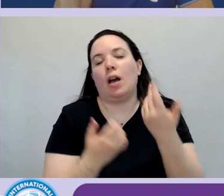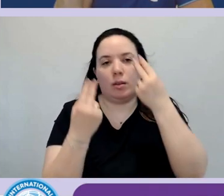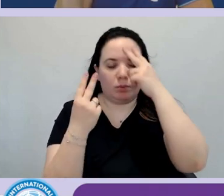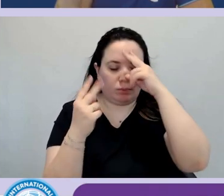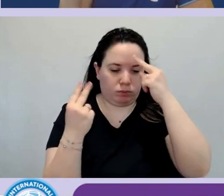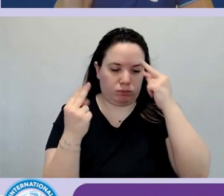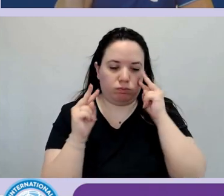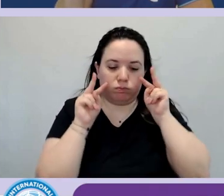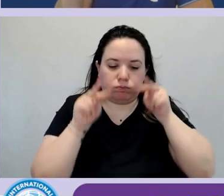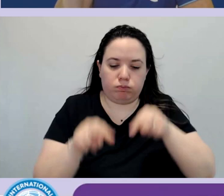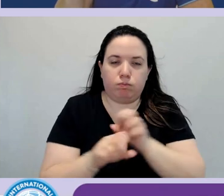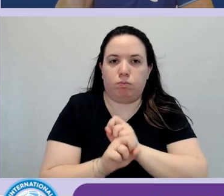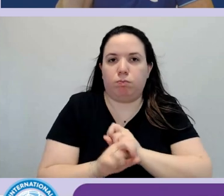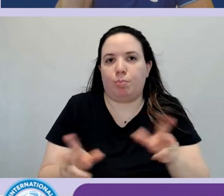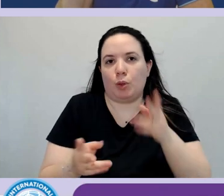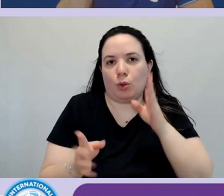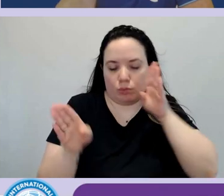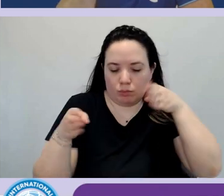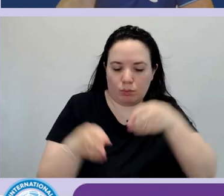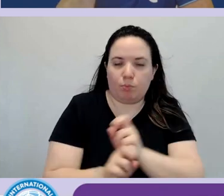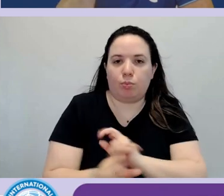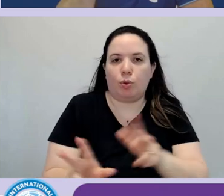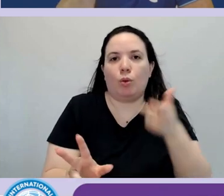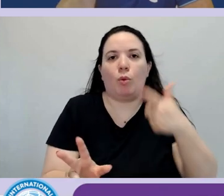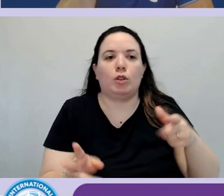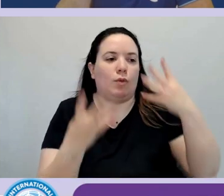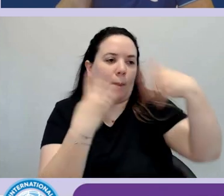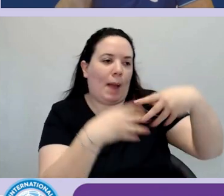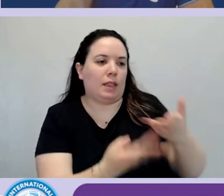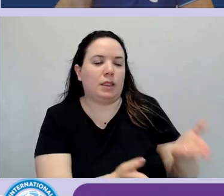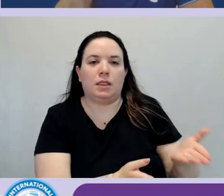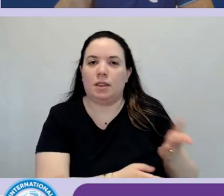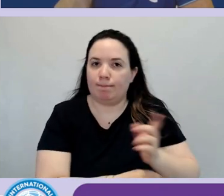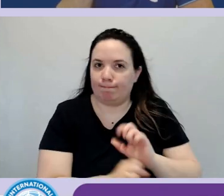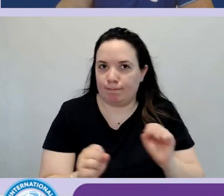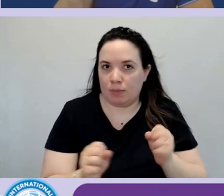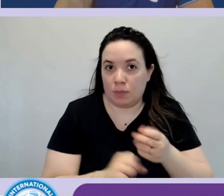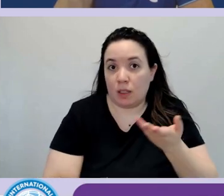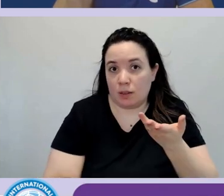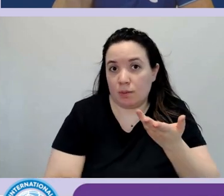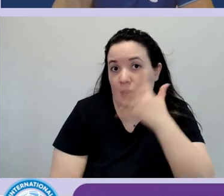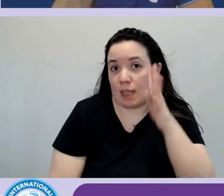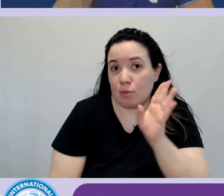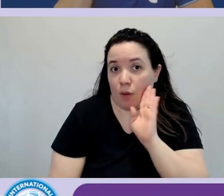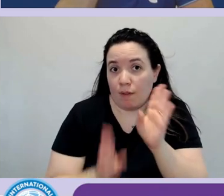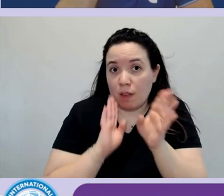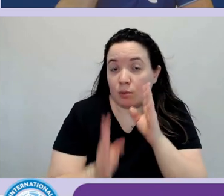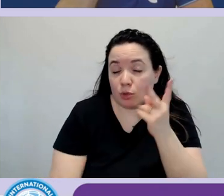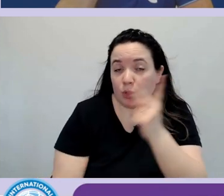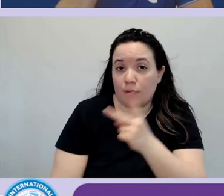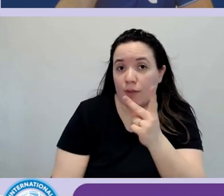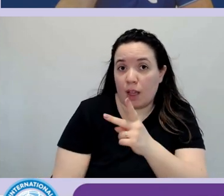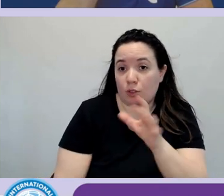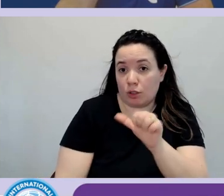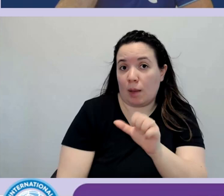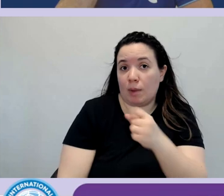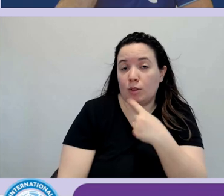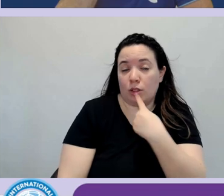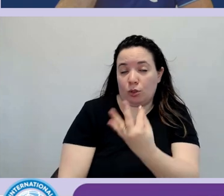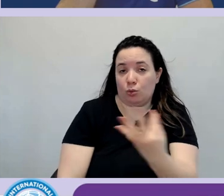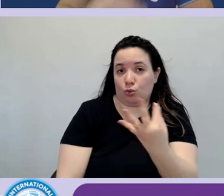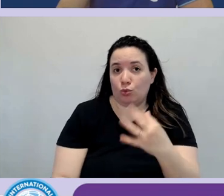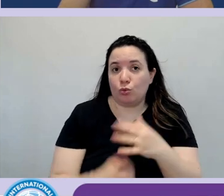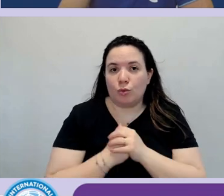noi dobbiamo sviluppare applicando le regole Sì infatti l'esempio è Facebook infatti eh che ha detto